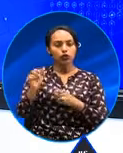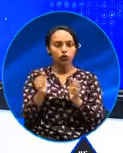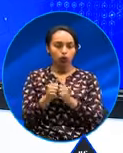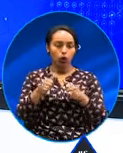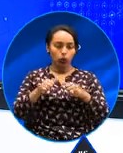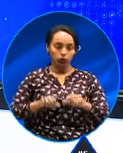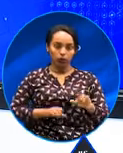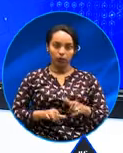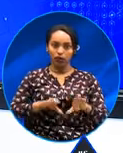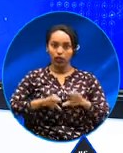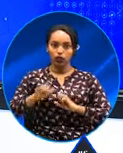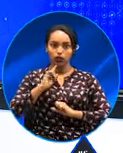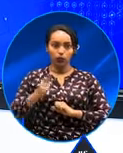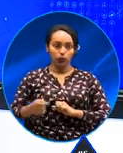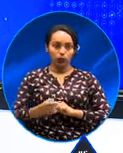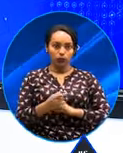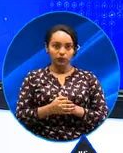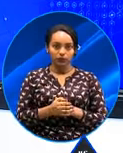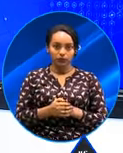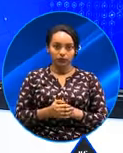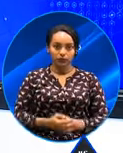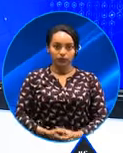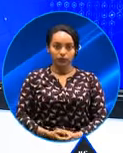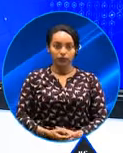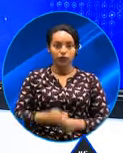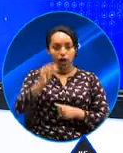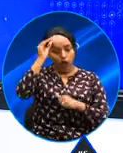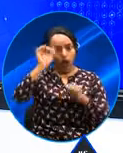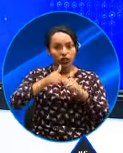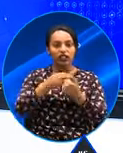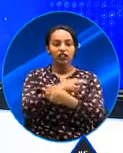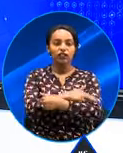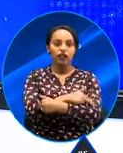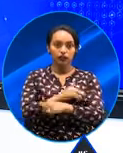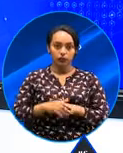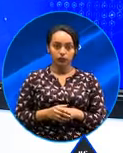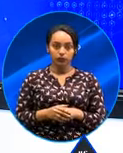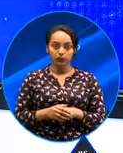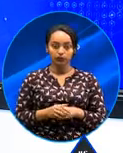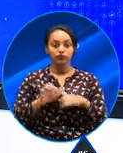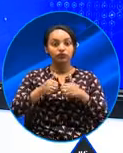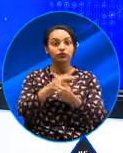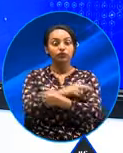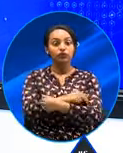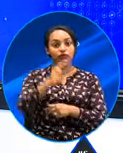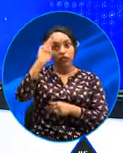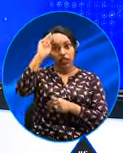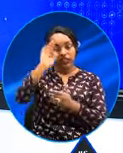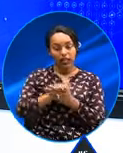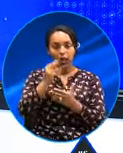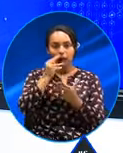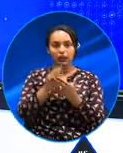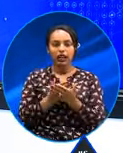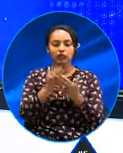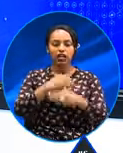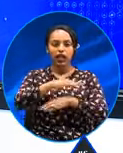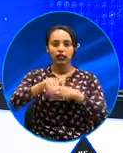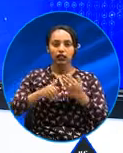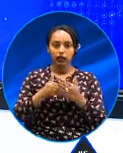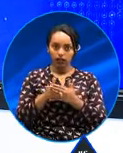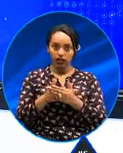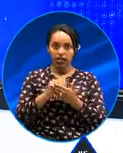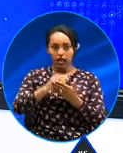ጋር የተወሰነ ቆይታ የምናደርግ ነው የሚሆነው። ሄኖክ እንደምን ውለሃል? እንደምን ውለሃል ሰዋል። መልካም። እስኪ